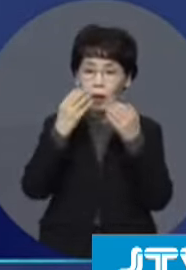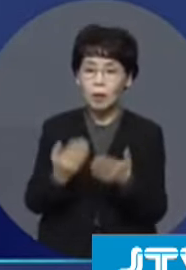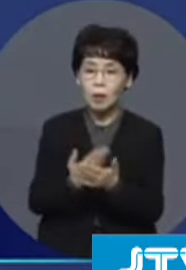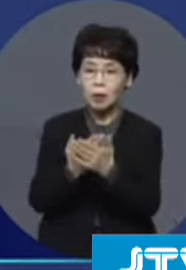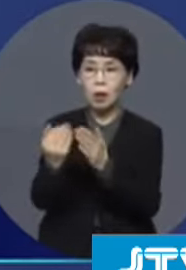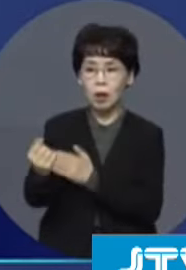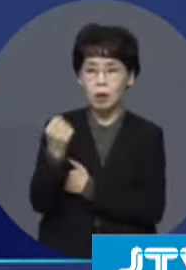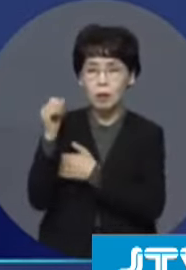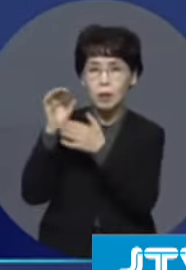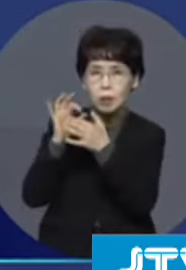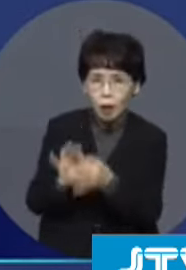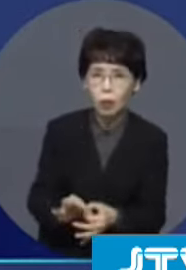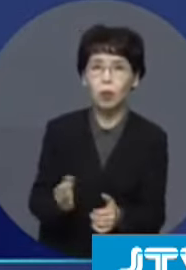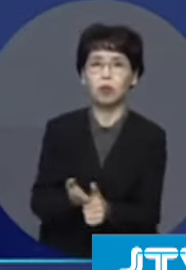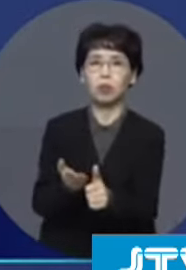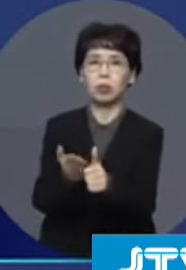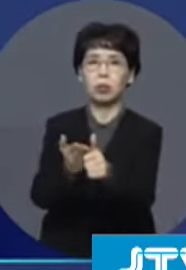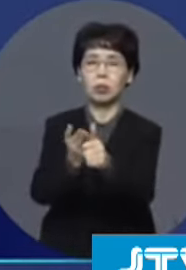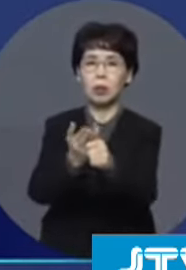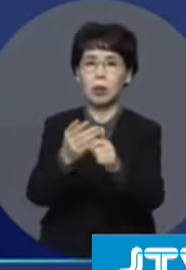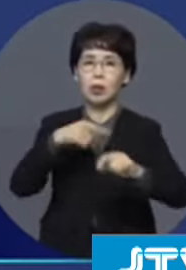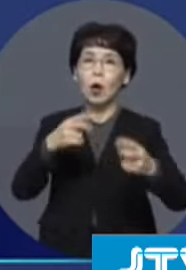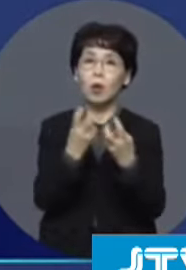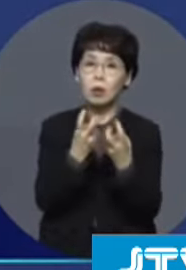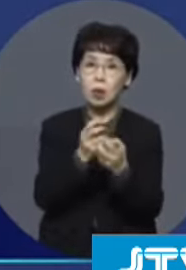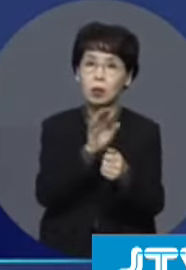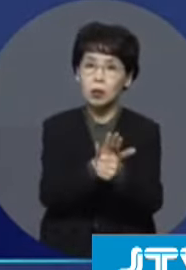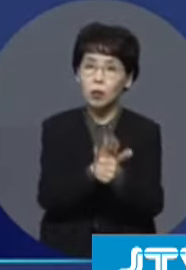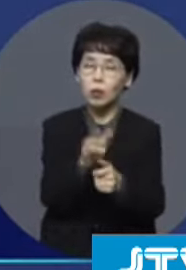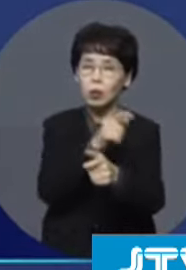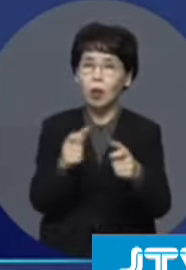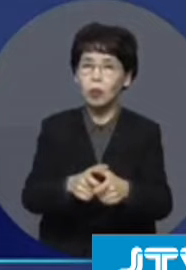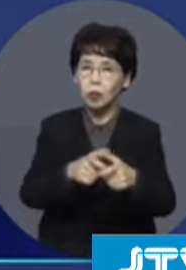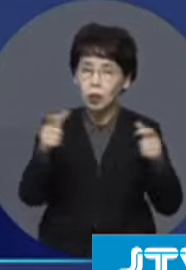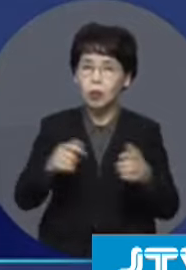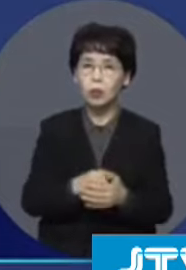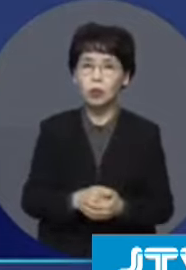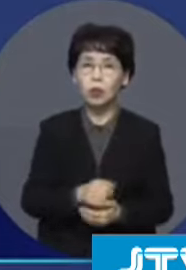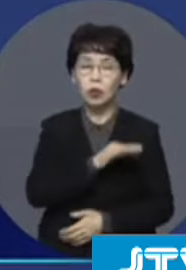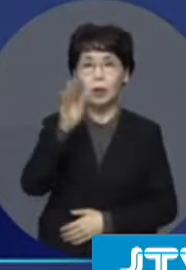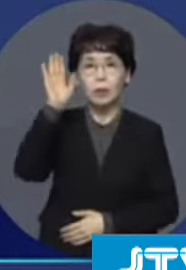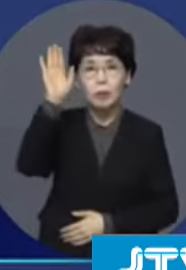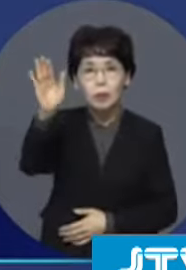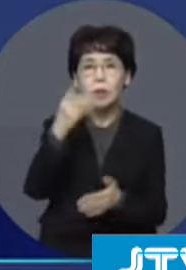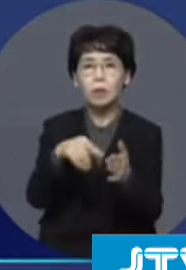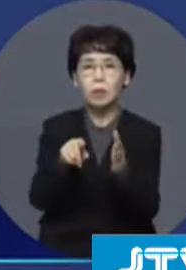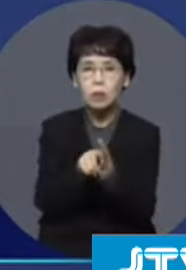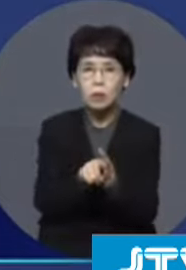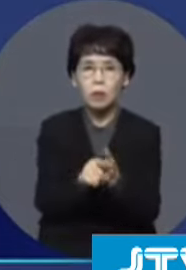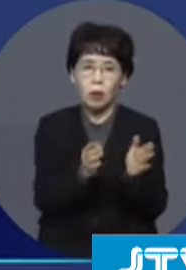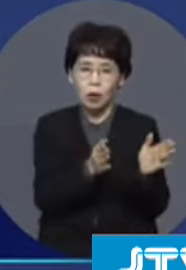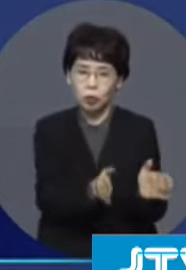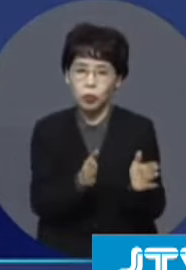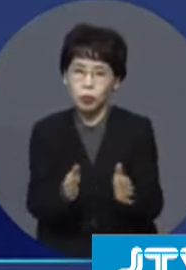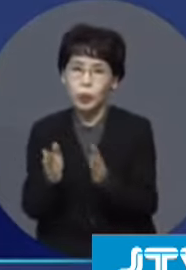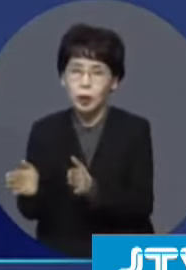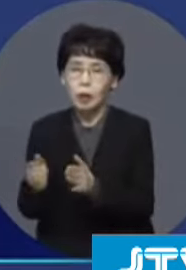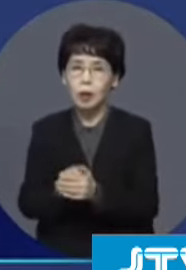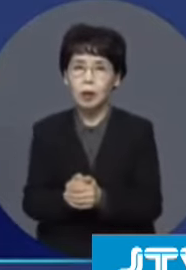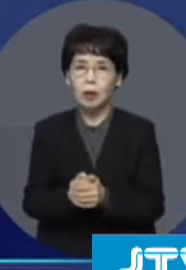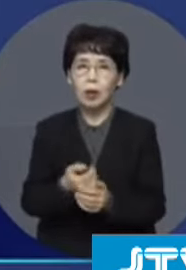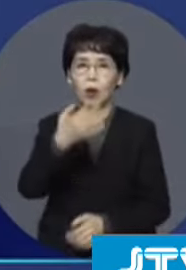적극 발굴하고 육성해서 정책 지원도 강화하고 우리 미래를 위한 준비에